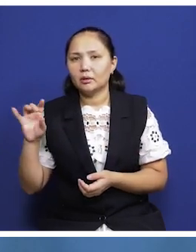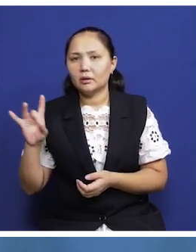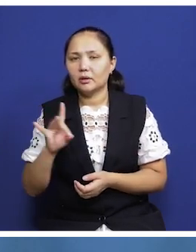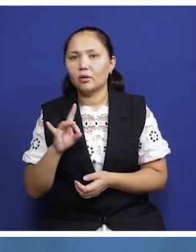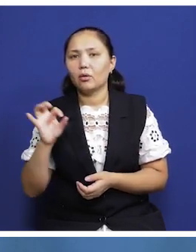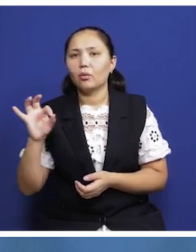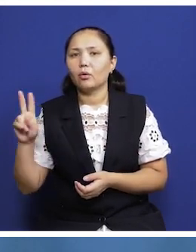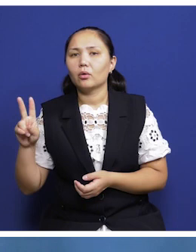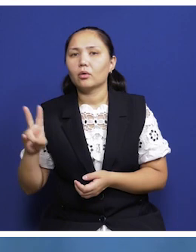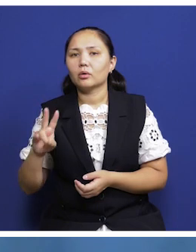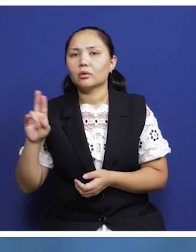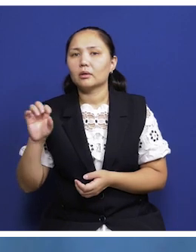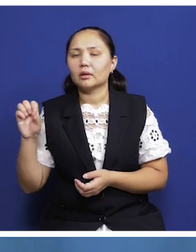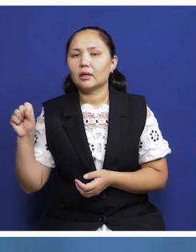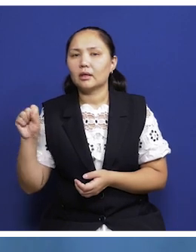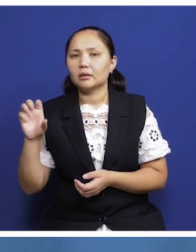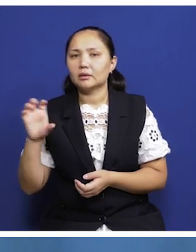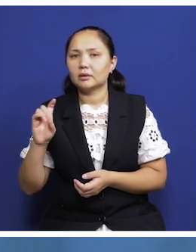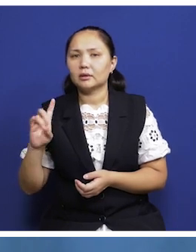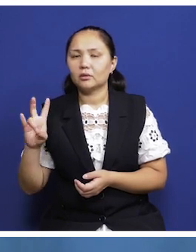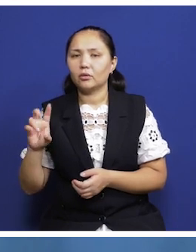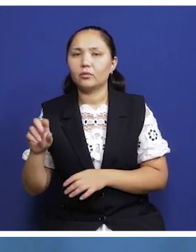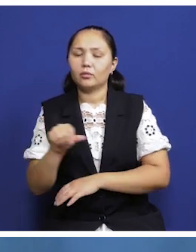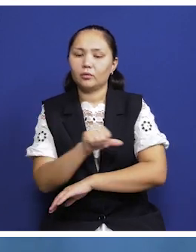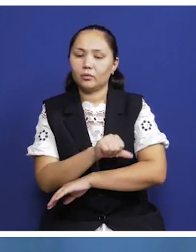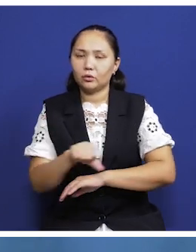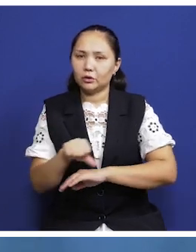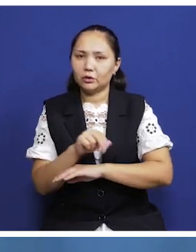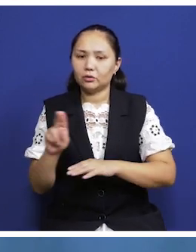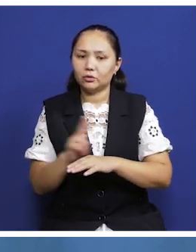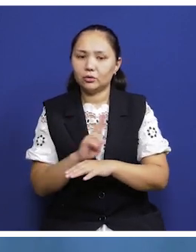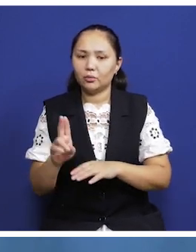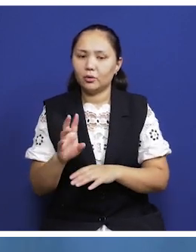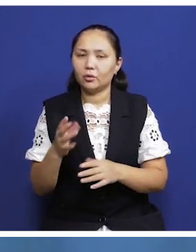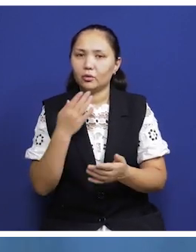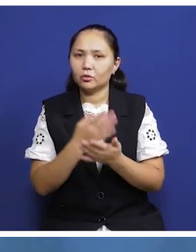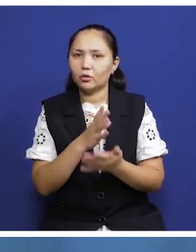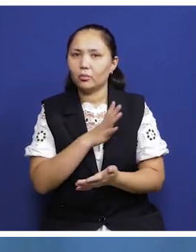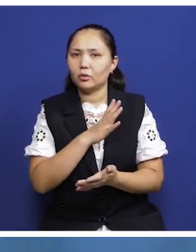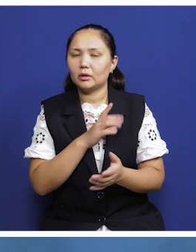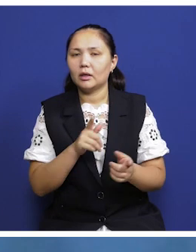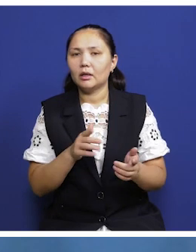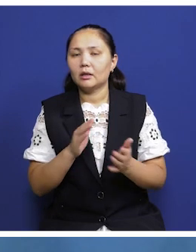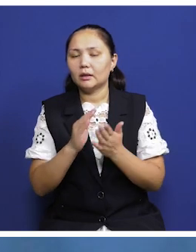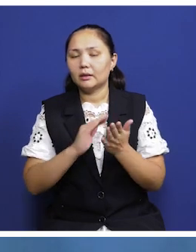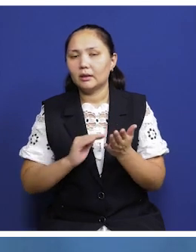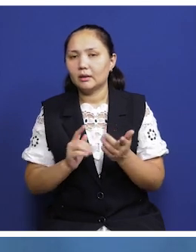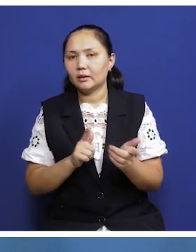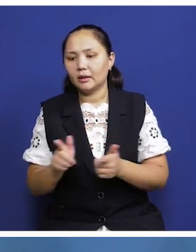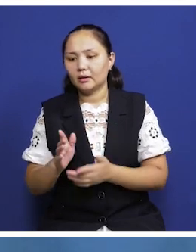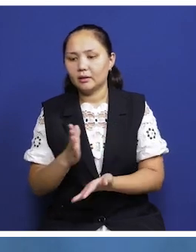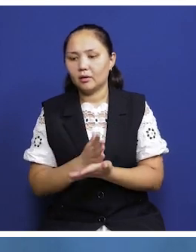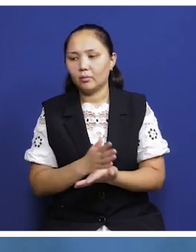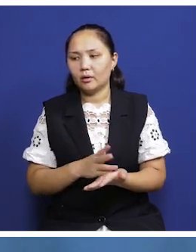алқаптағы тұрғын үйлерге баратын көшені жөндеп беруді сұраған, қазіргі уақытта жобалық сметалық құжаттамасы бұл бойынша әзірленуде.